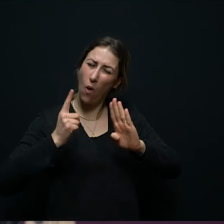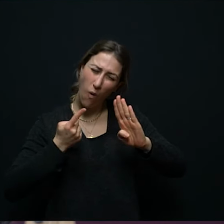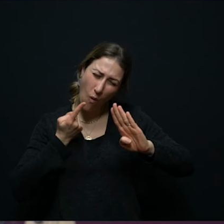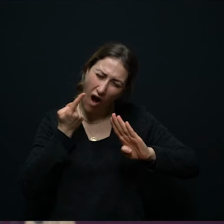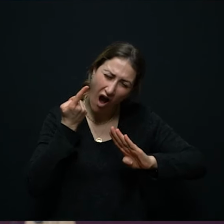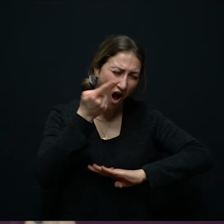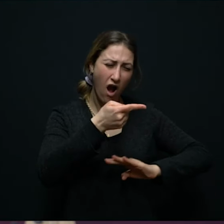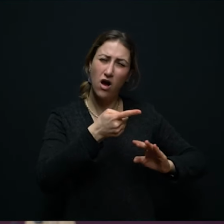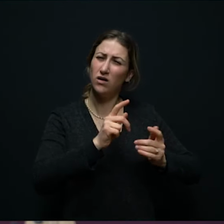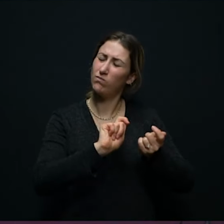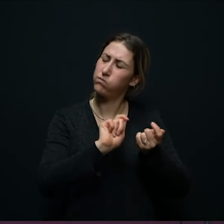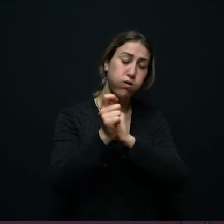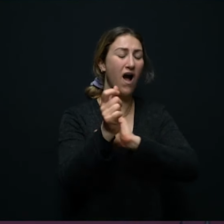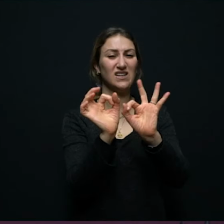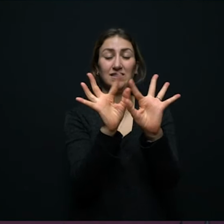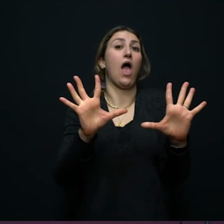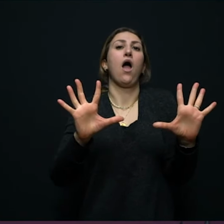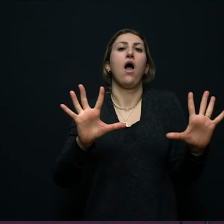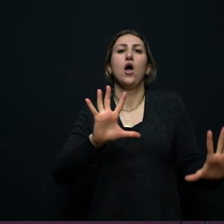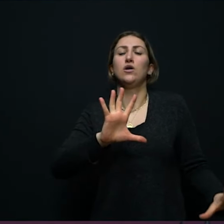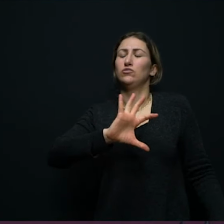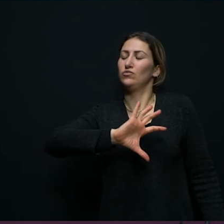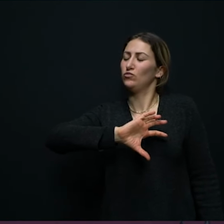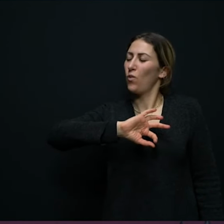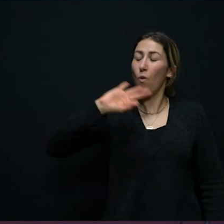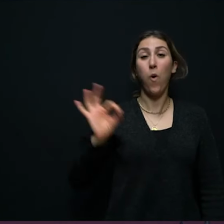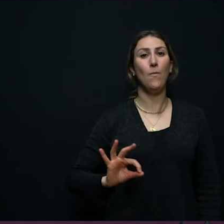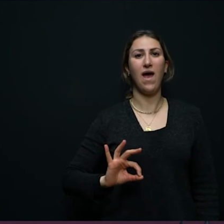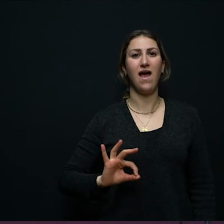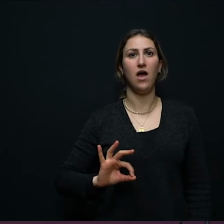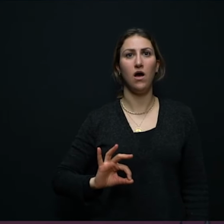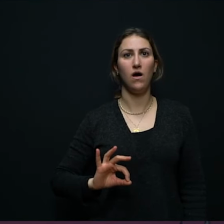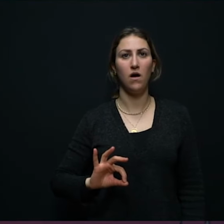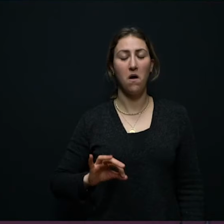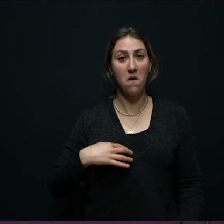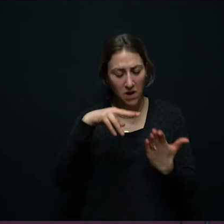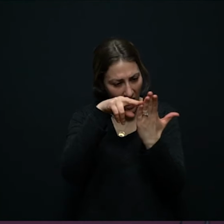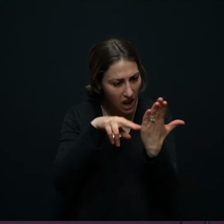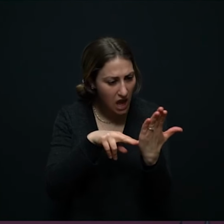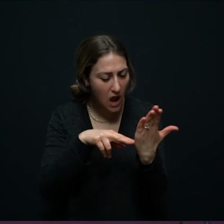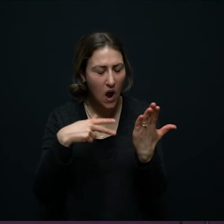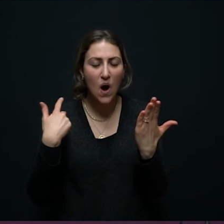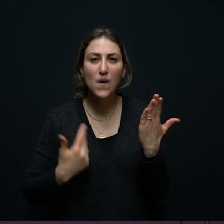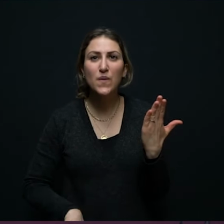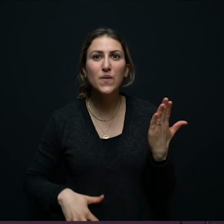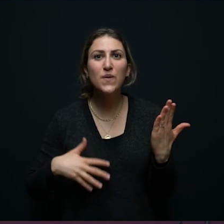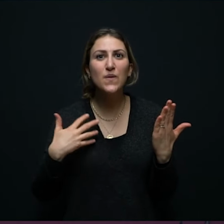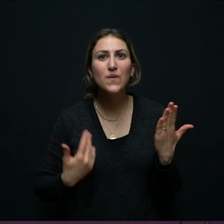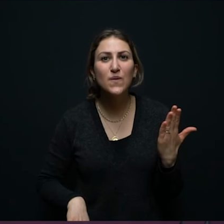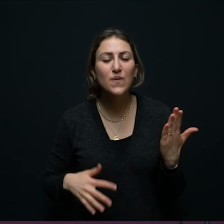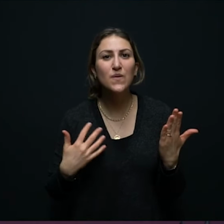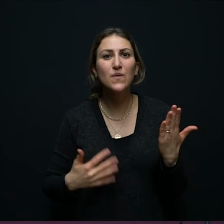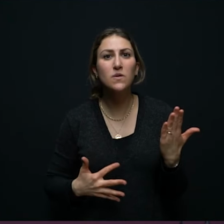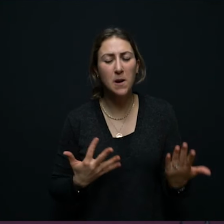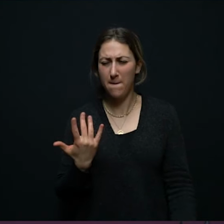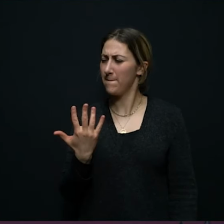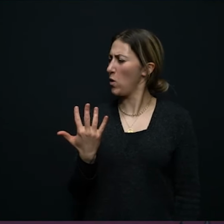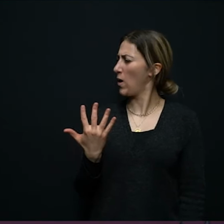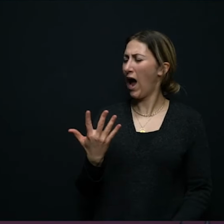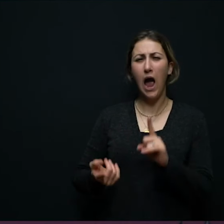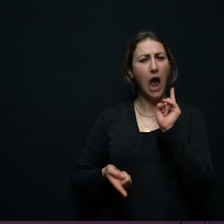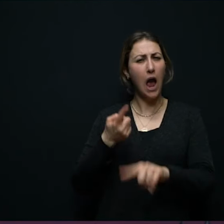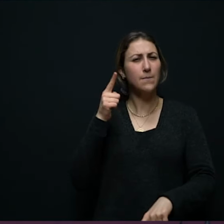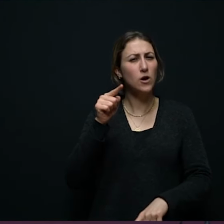encore totale et donc paul leur souhaite cette sainteté totale parce que cette sainteté total nous amène à une